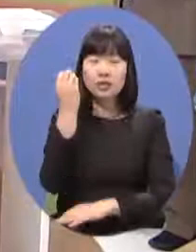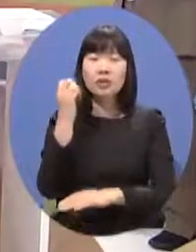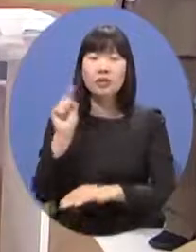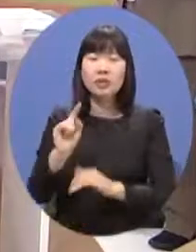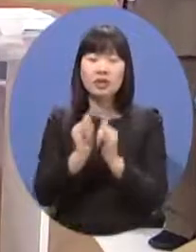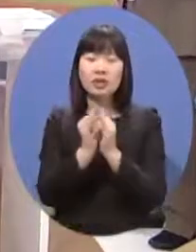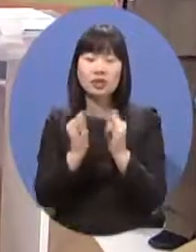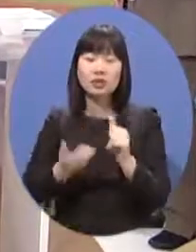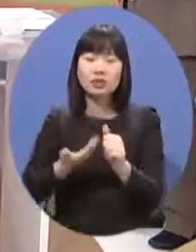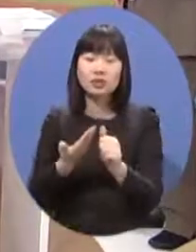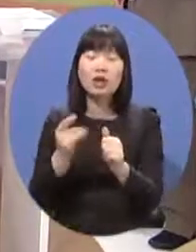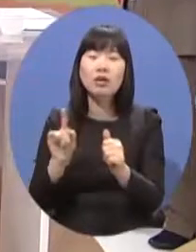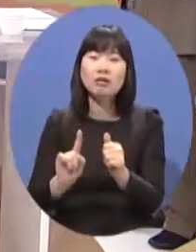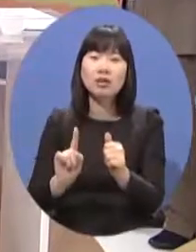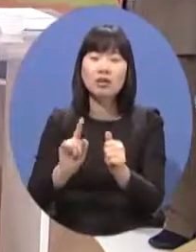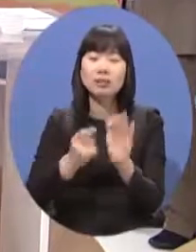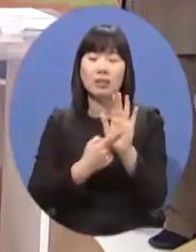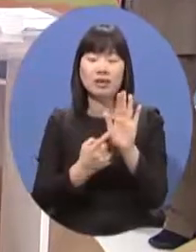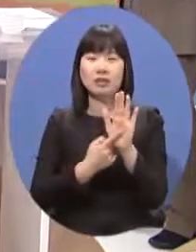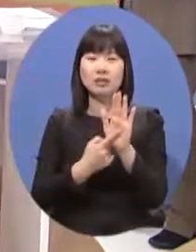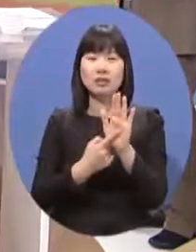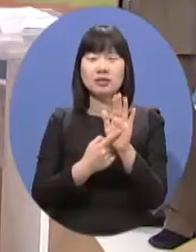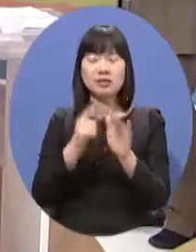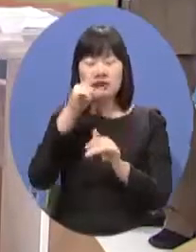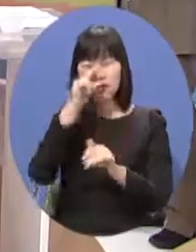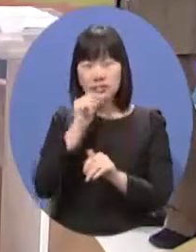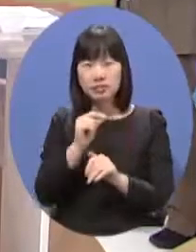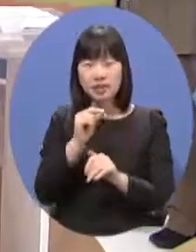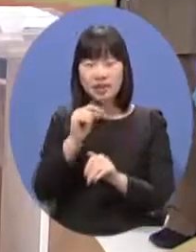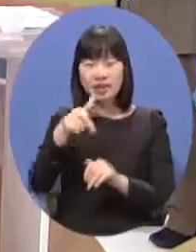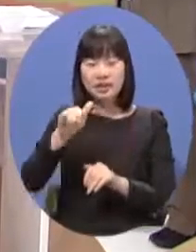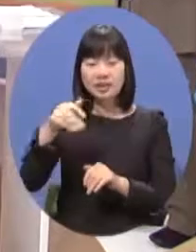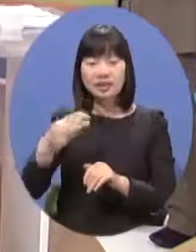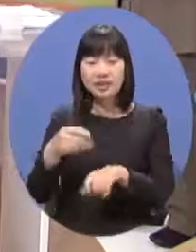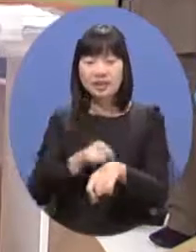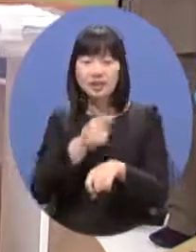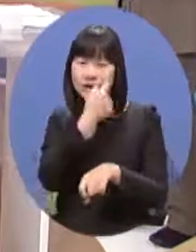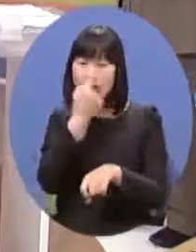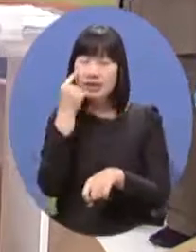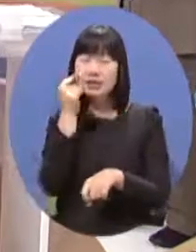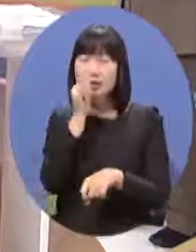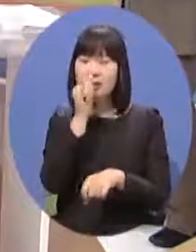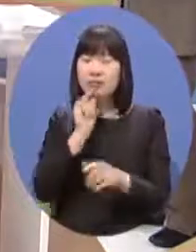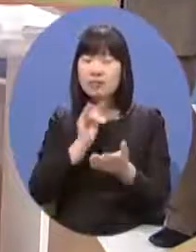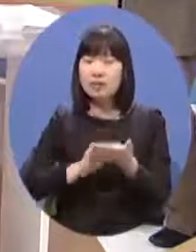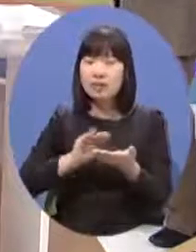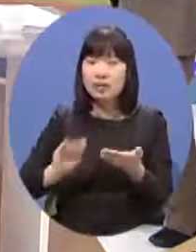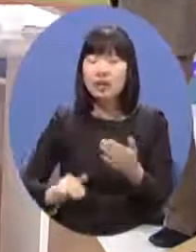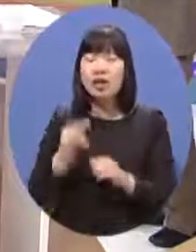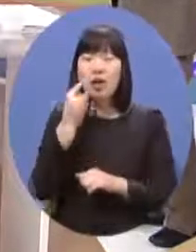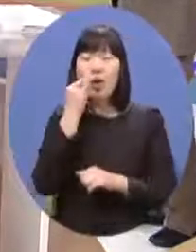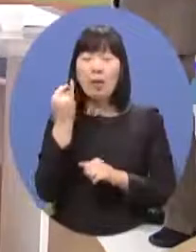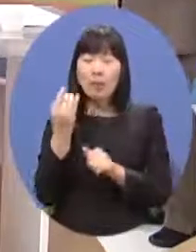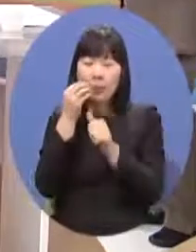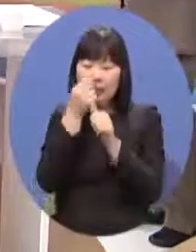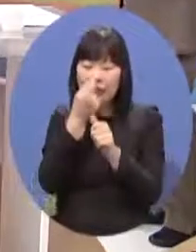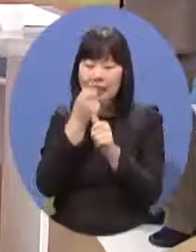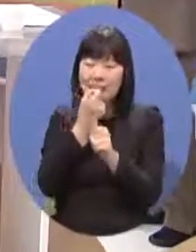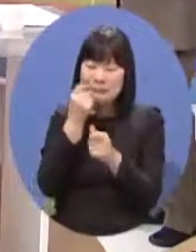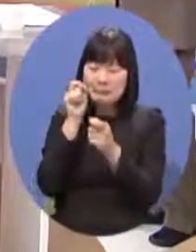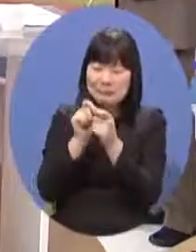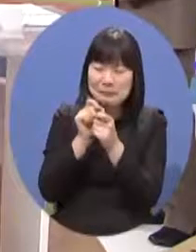그 사람이 주는 어떤 그런 반응에 예민한 게 기질적인 특징에 포함되어 있어요. 그것도 기질이에요? 그럼 엄마 껌딱지라고 하는